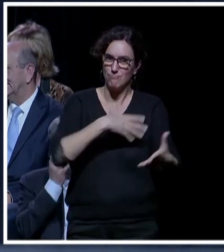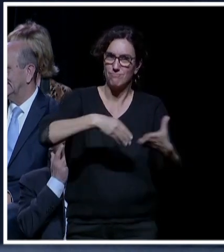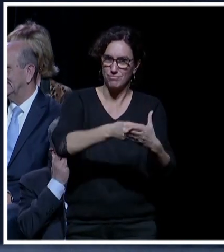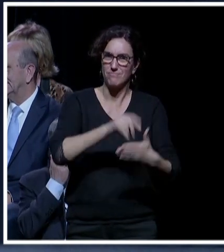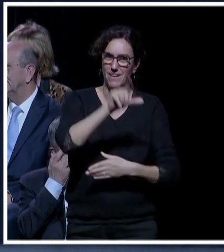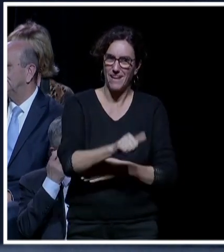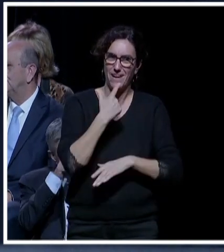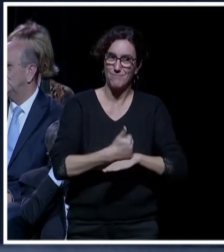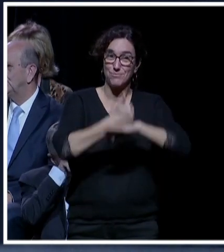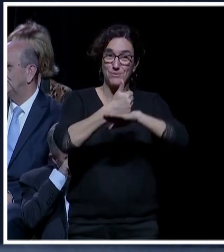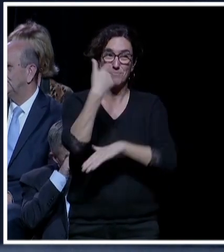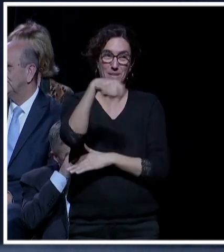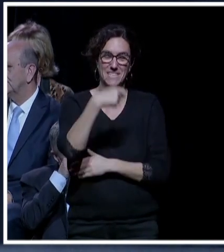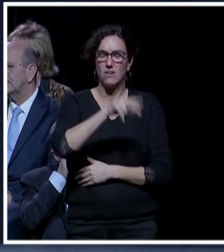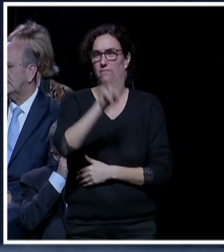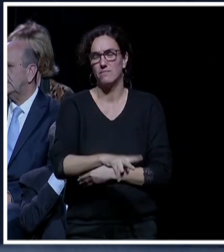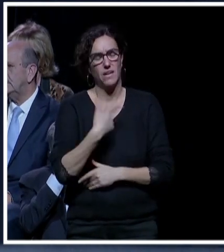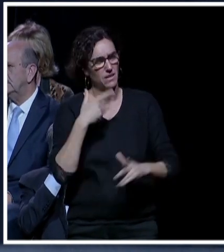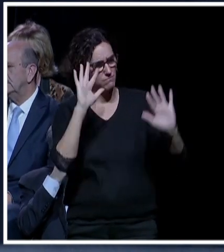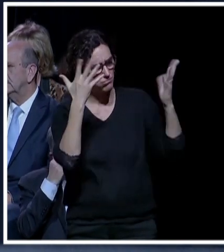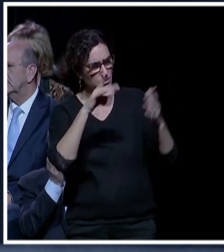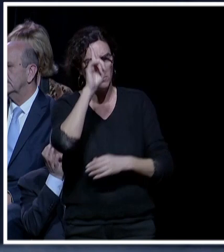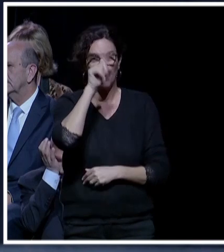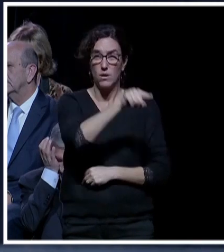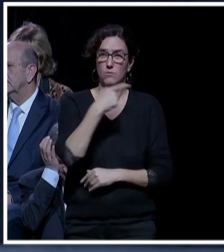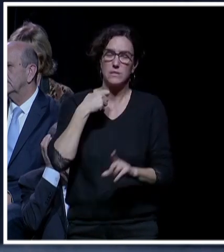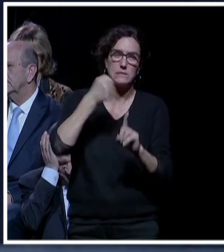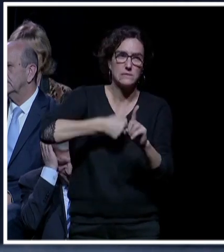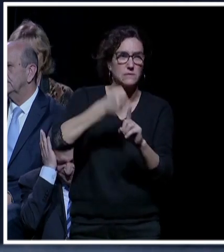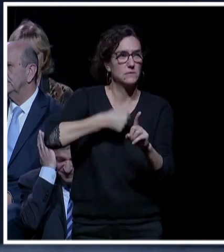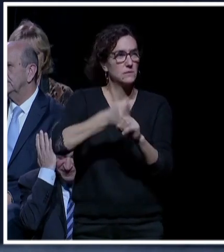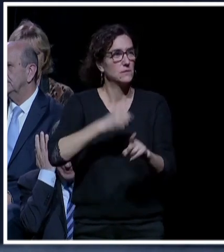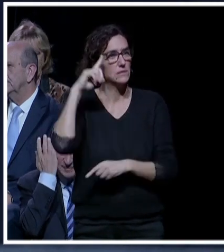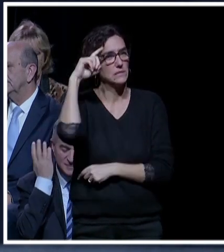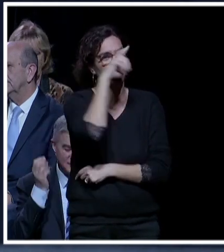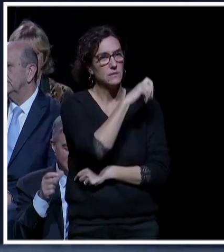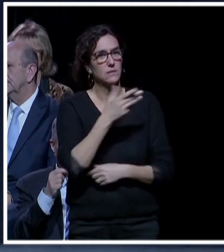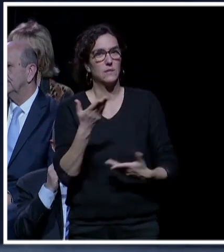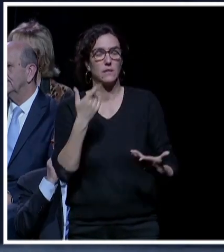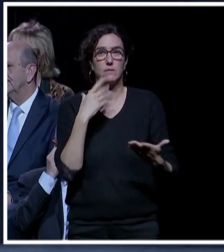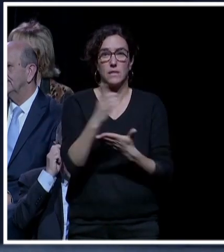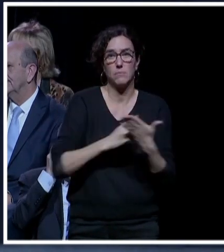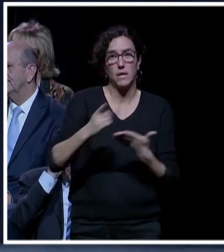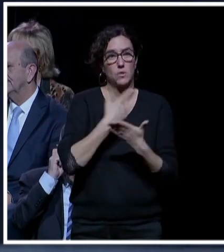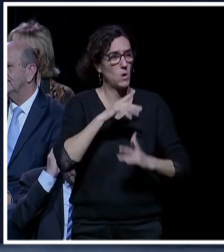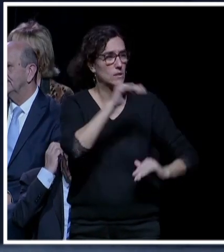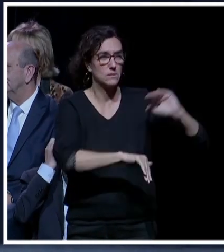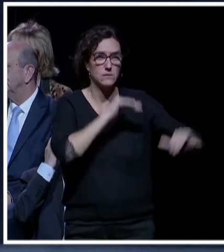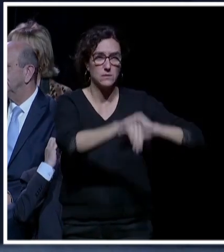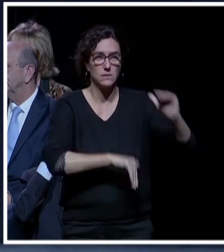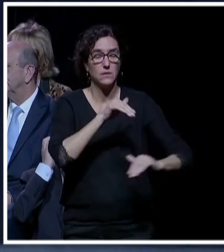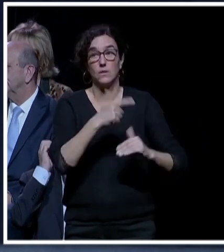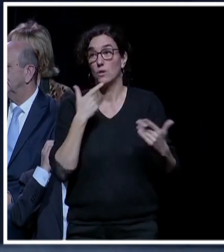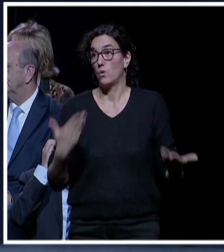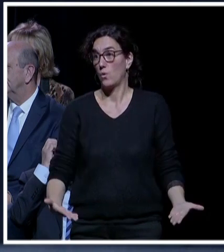le féliciter parce que ces combats sont des combats difficiles et donc il est sollicité dans tout le département. Il a souhaité être avec